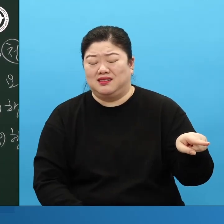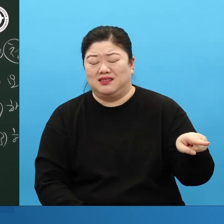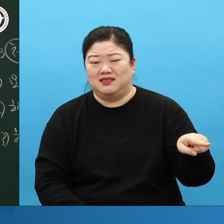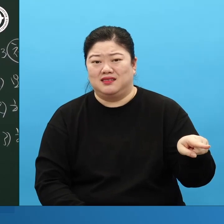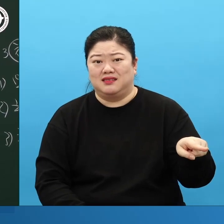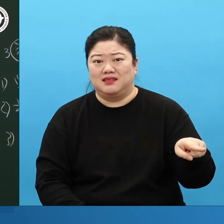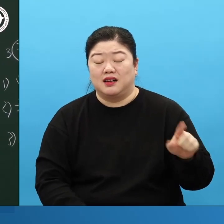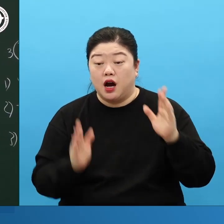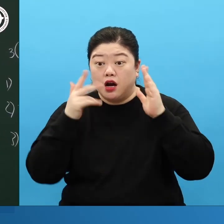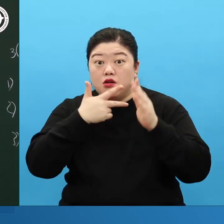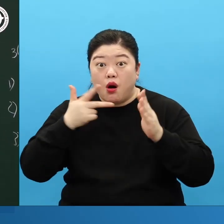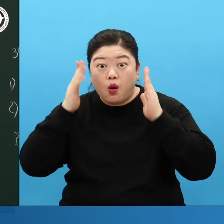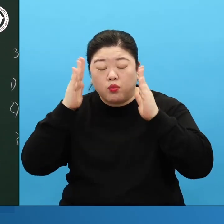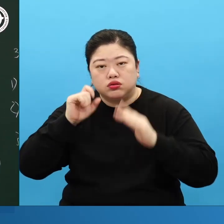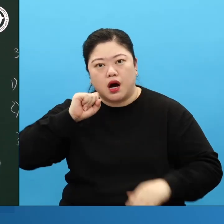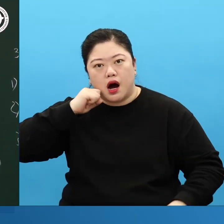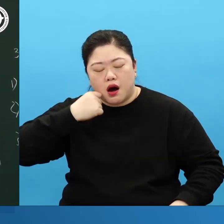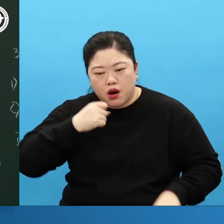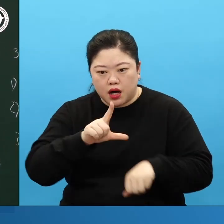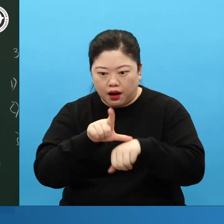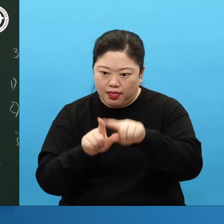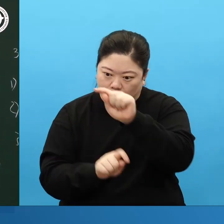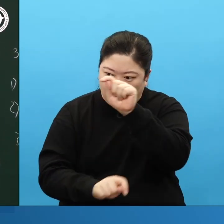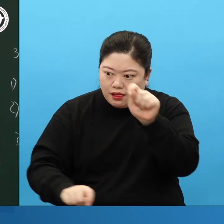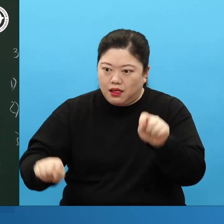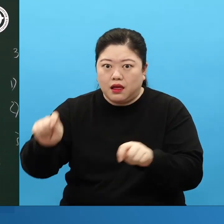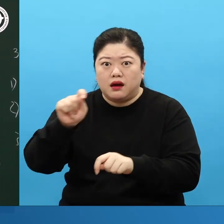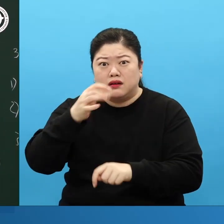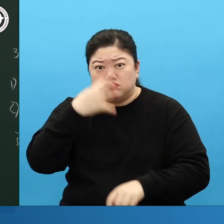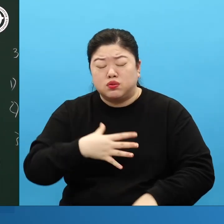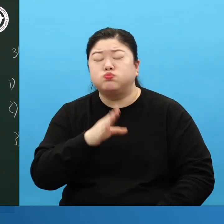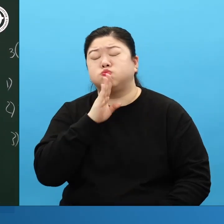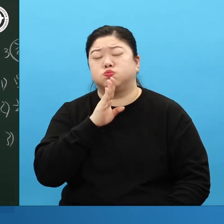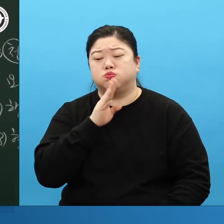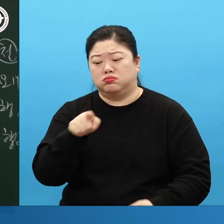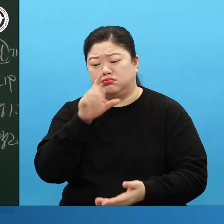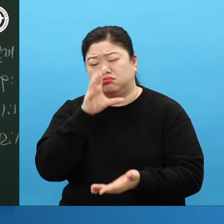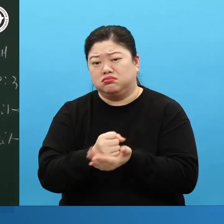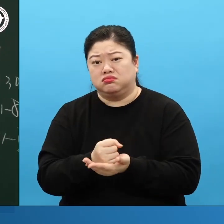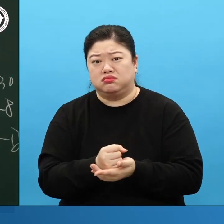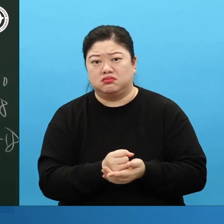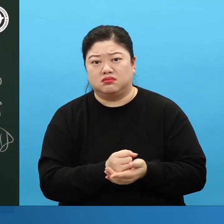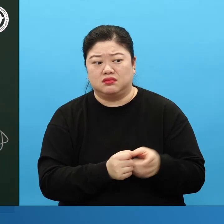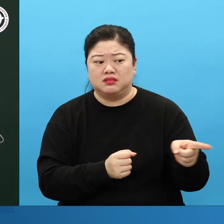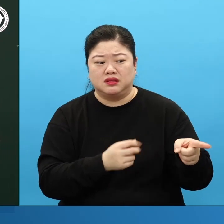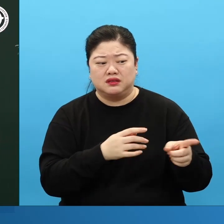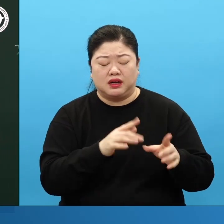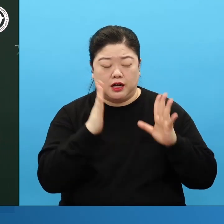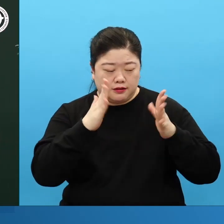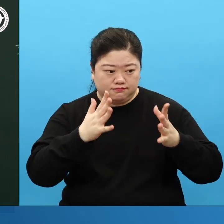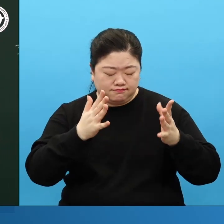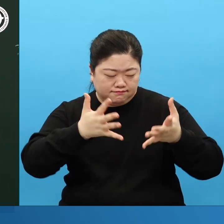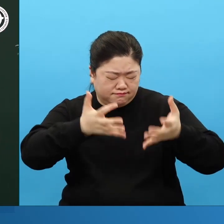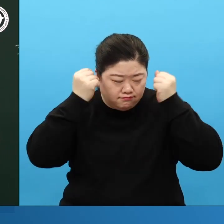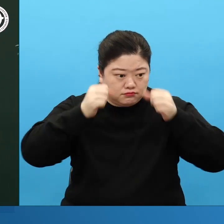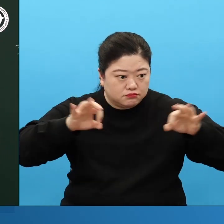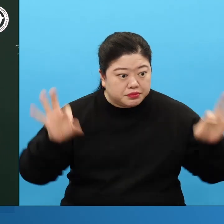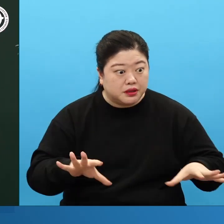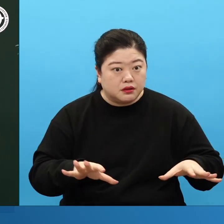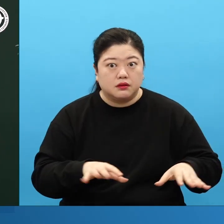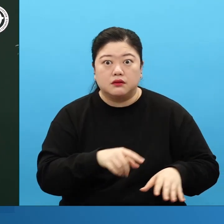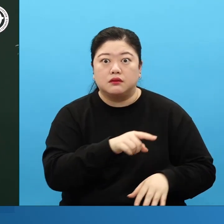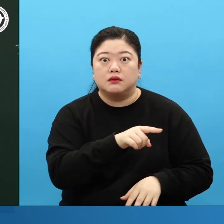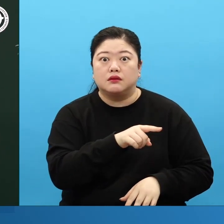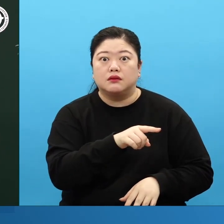걸리고 정상이지. Ah, es que yo quiero aprender chino ahora, es muy difícil, me cuesta mucho tiempo. Eso es 이 algo normal. 천재들은요 놀랄 정도로